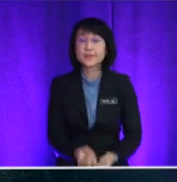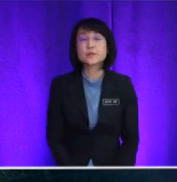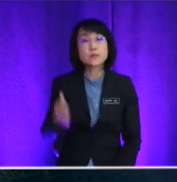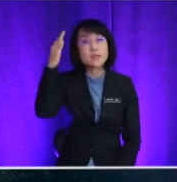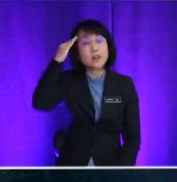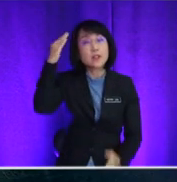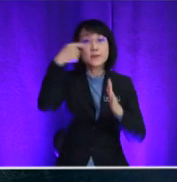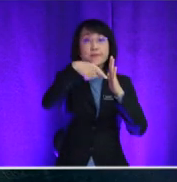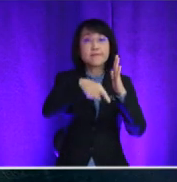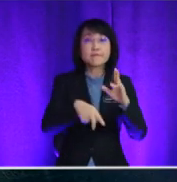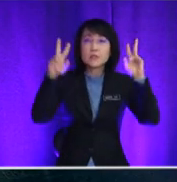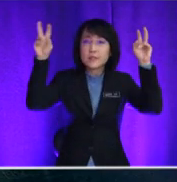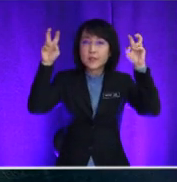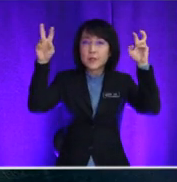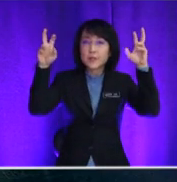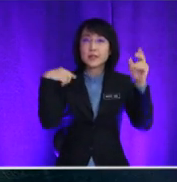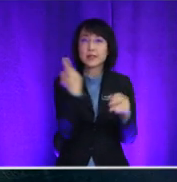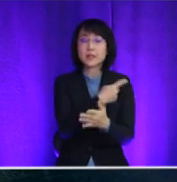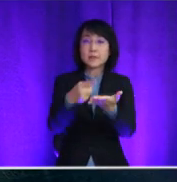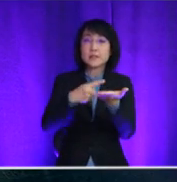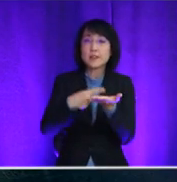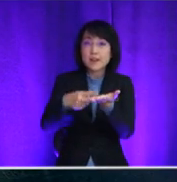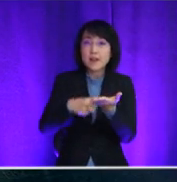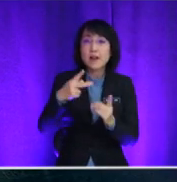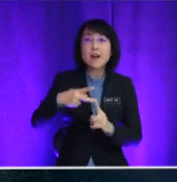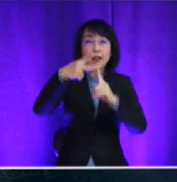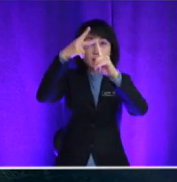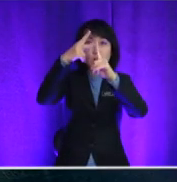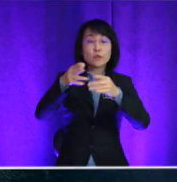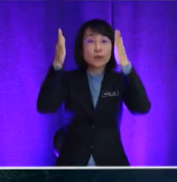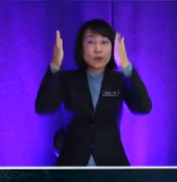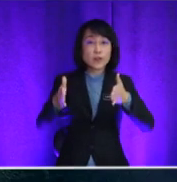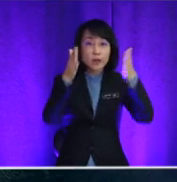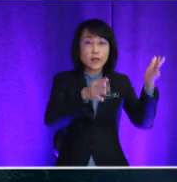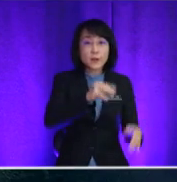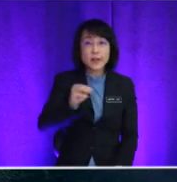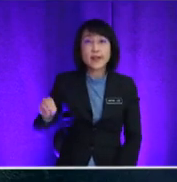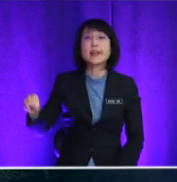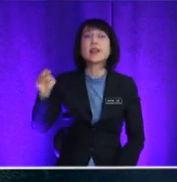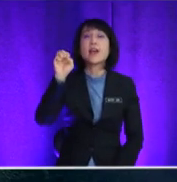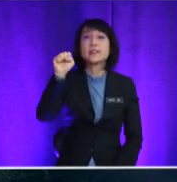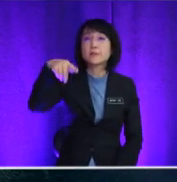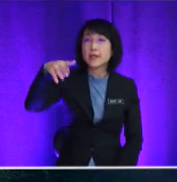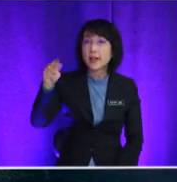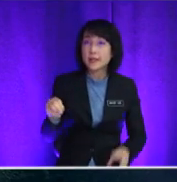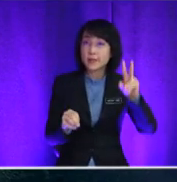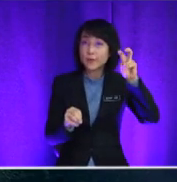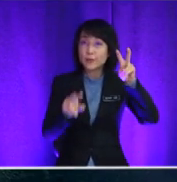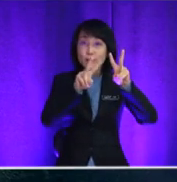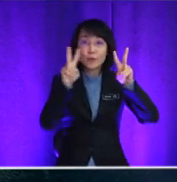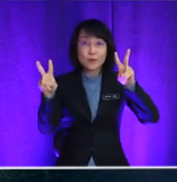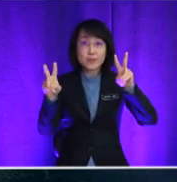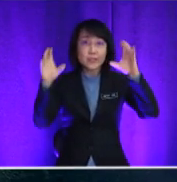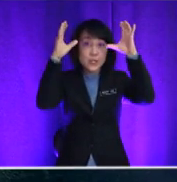topik yang akan kita sama-sama bincangkan Khususnya buat calon-calon svm 2022 dan siapakah guru yang akan bersama dengan kita